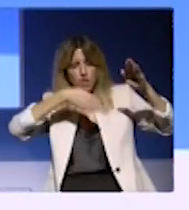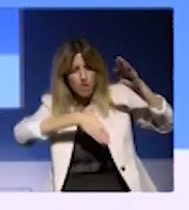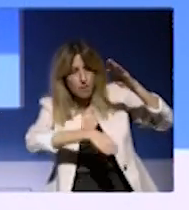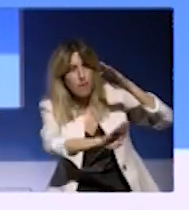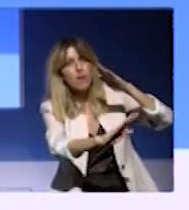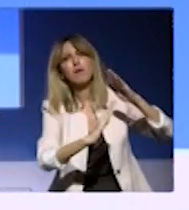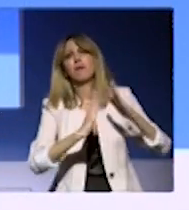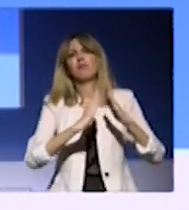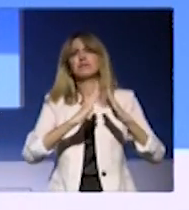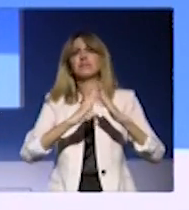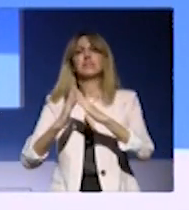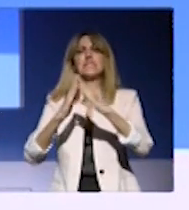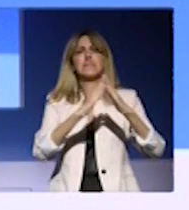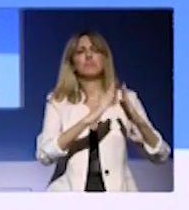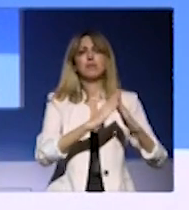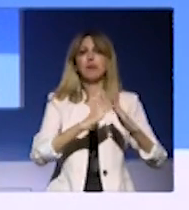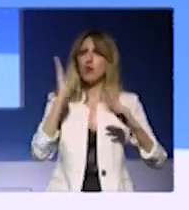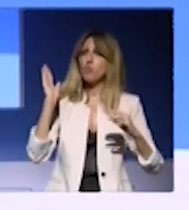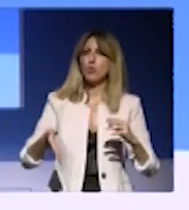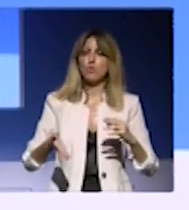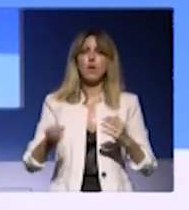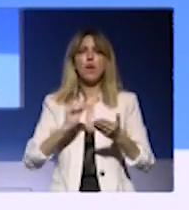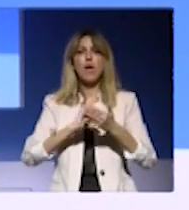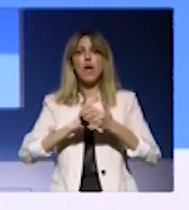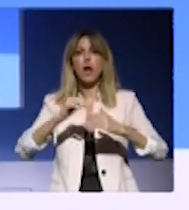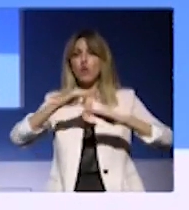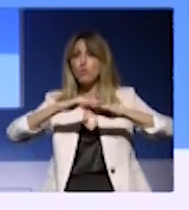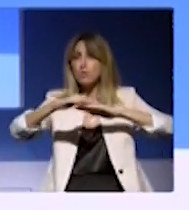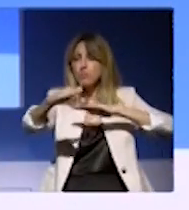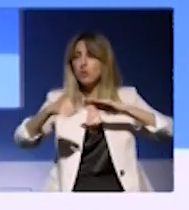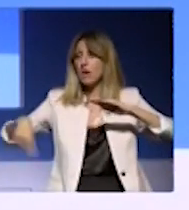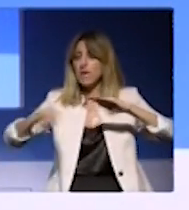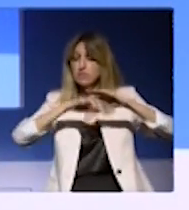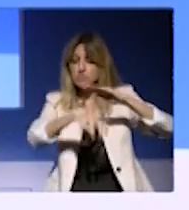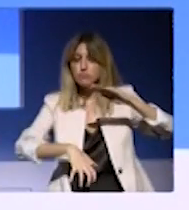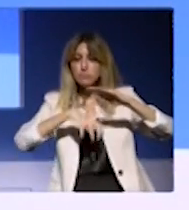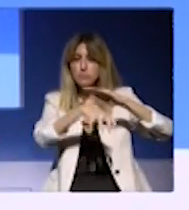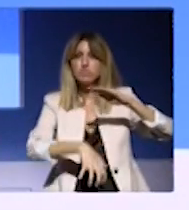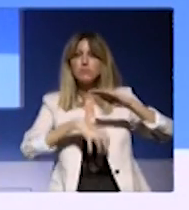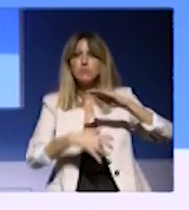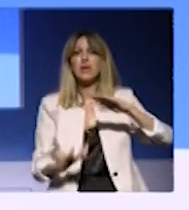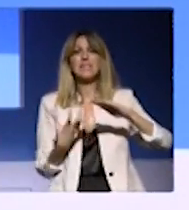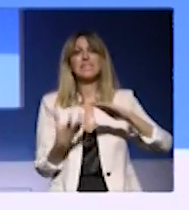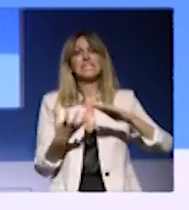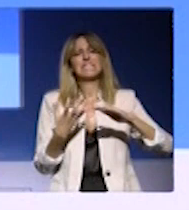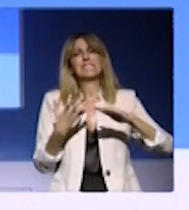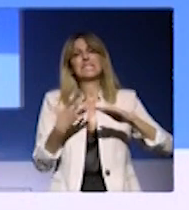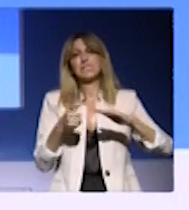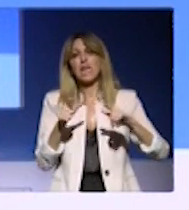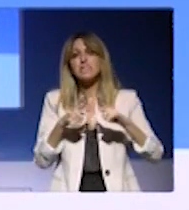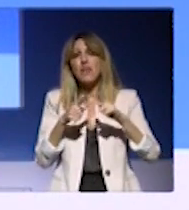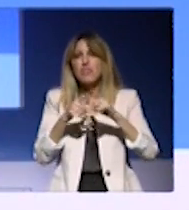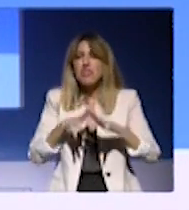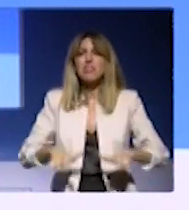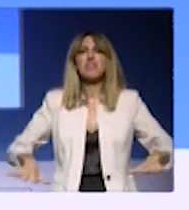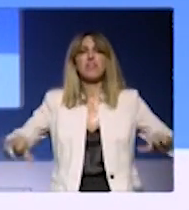μιλάμε, βέβαια, είτε μιλάμε για τη γεωθερμία. Ήσασταν πρωτοπόροι στο να έχετε το μεγαλύτερο, από τα μεγαλύτερα ιδιωτικά δίκτυα γεωθερμίας.